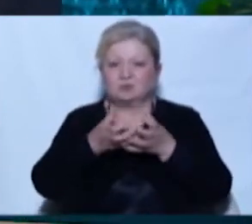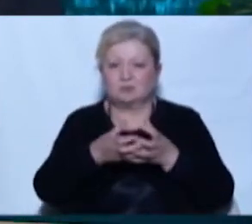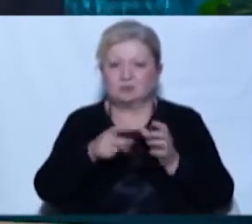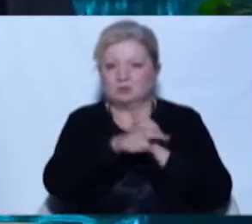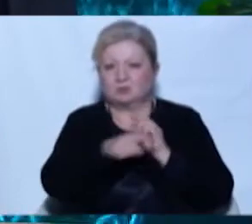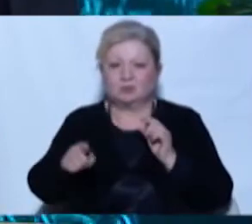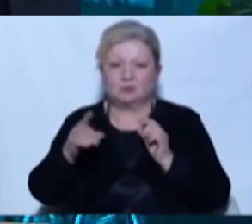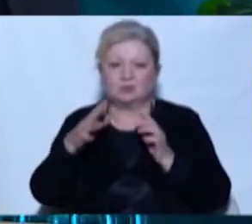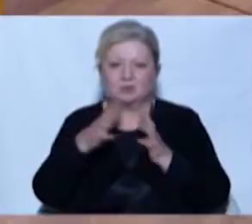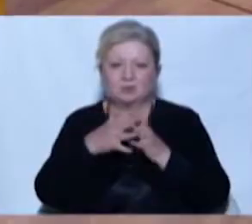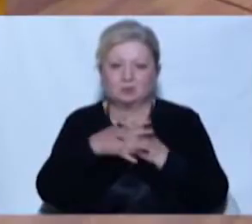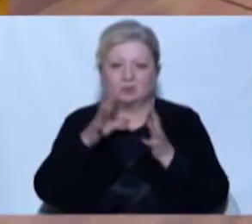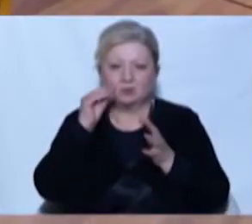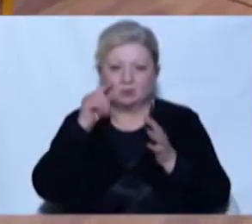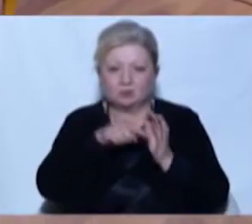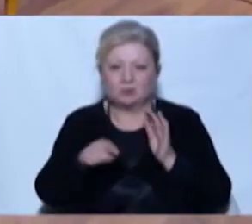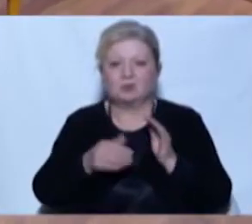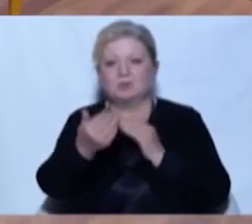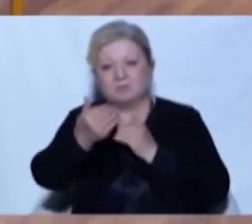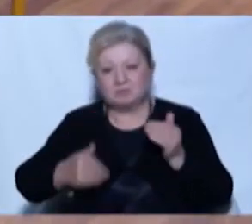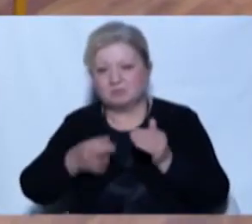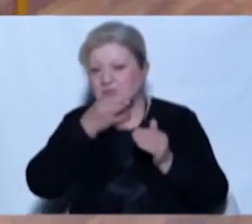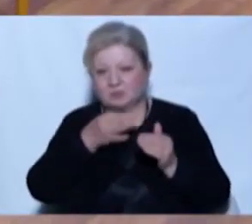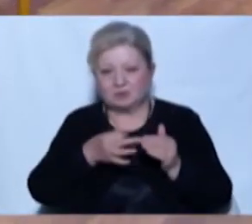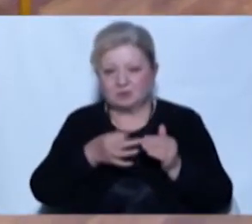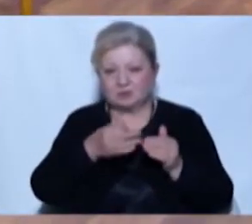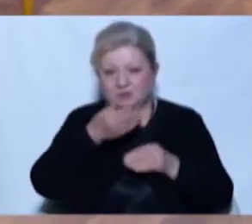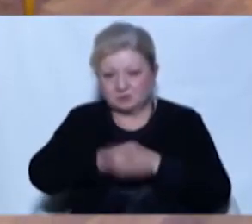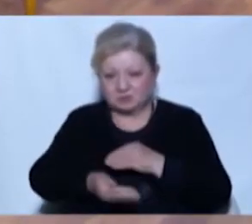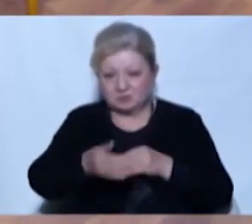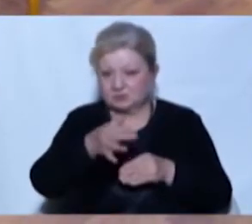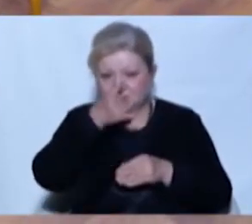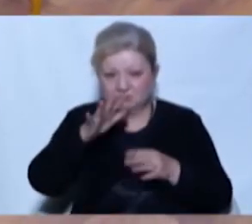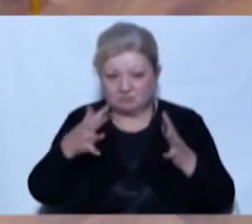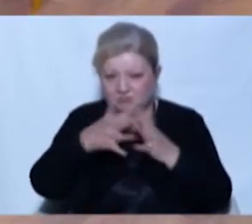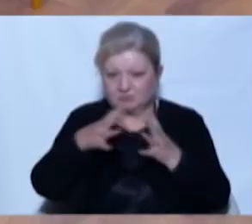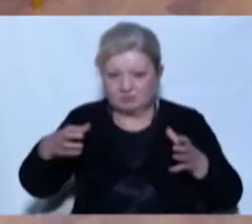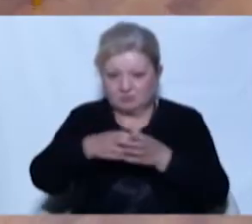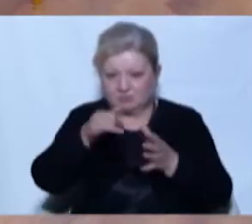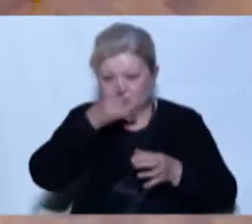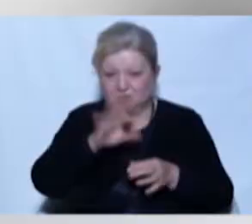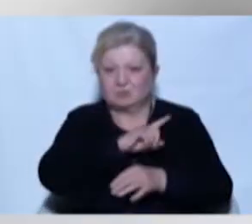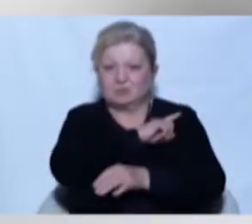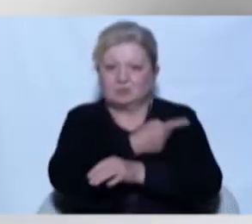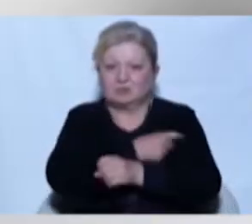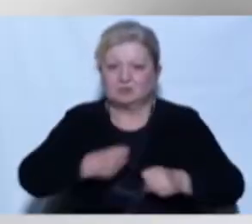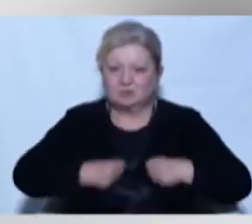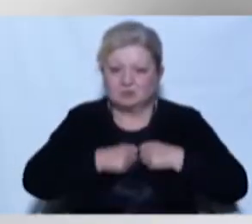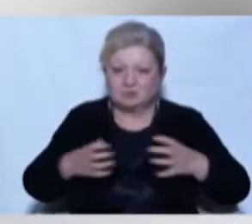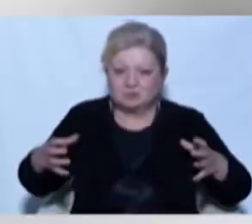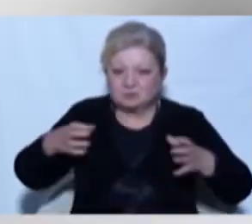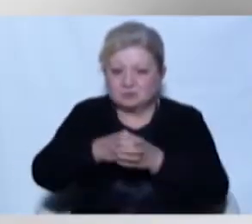ვერც მეორე მსოფლიო ომის შემდეგ, ძირითადად ძალისმიერი მეთოდებით ინარჩუნებდა მთლიანობას და